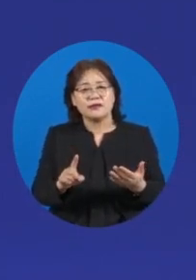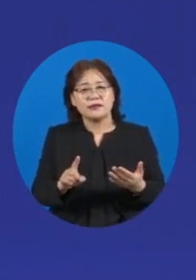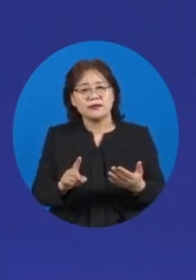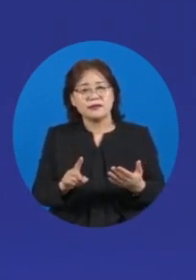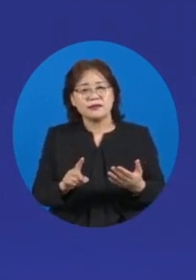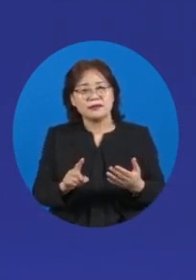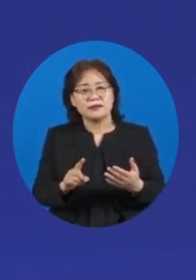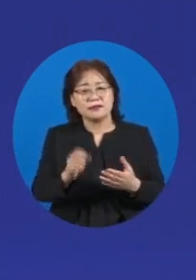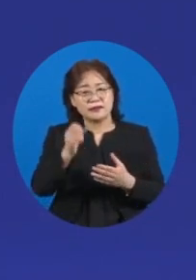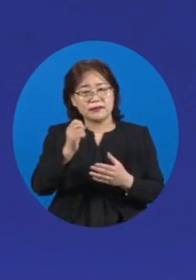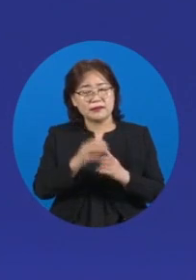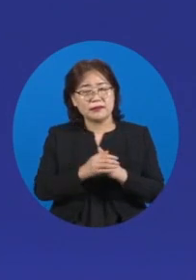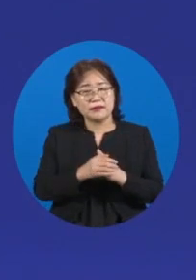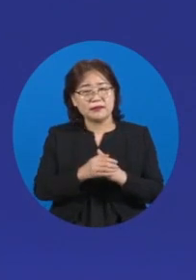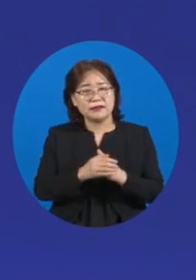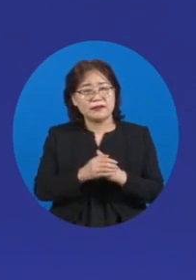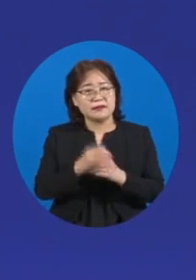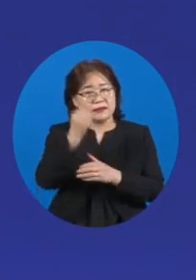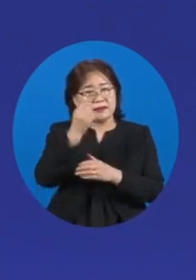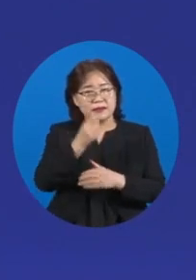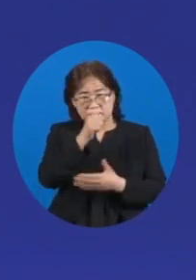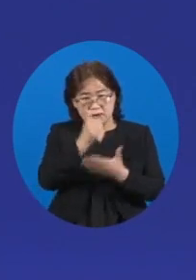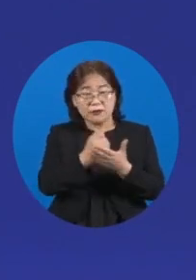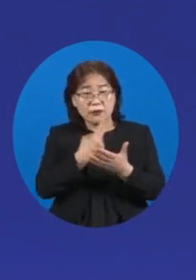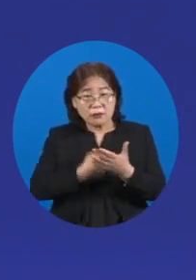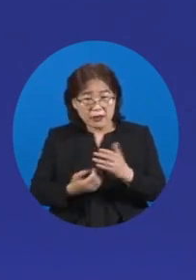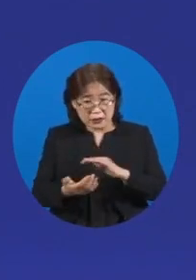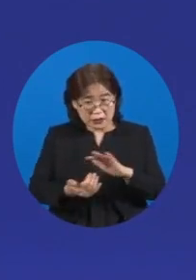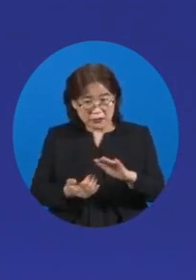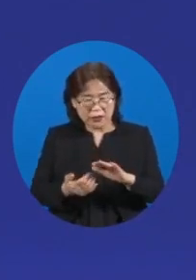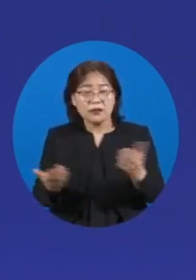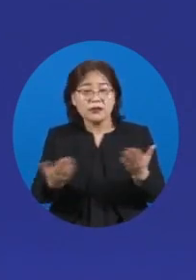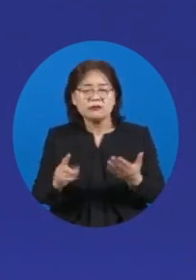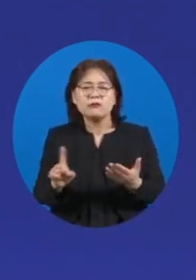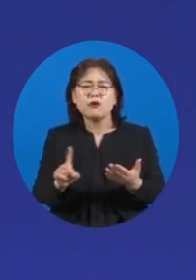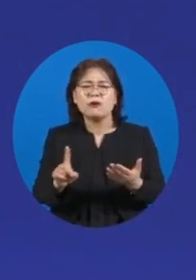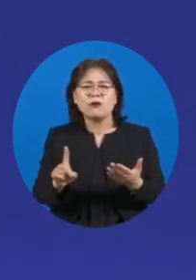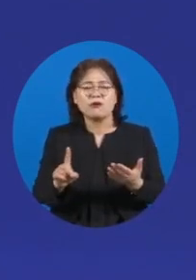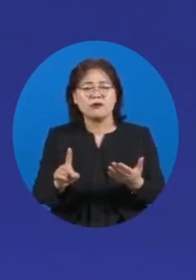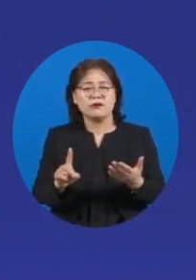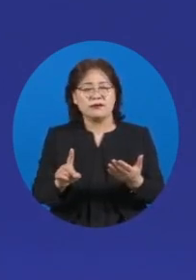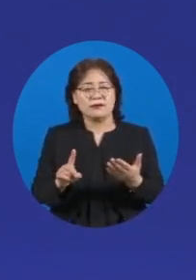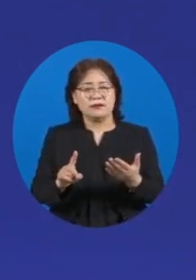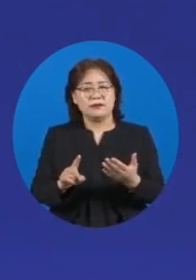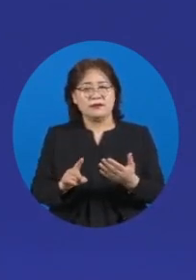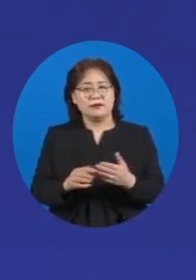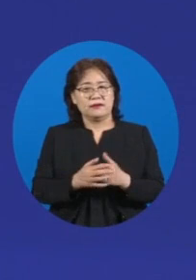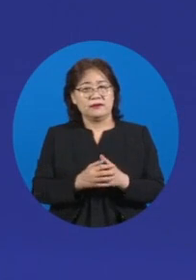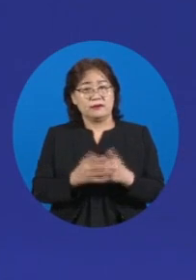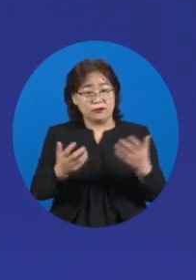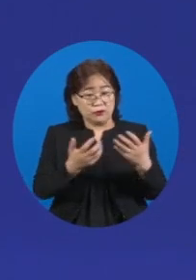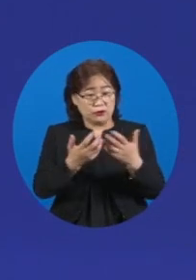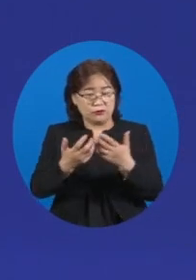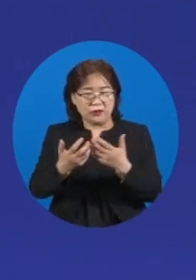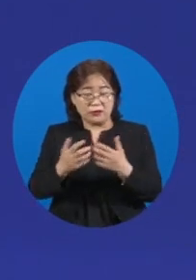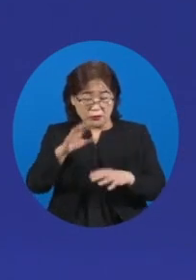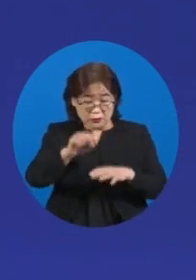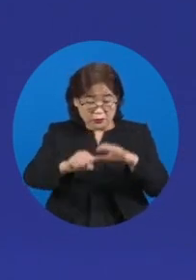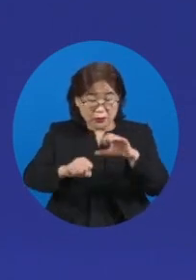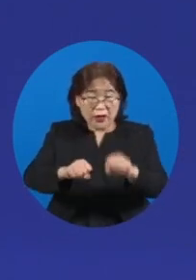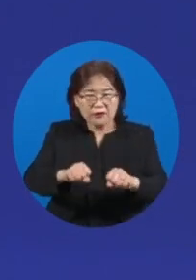타락하게 이전에 우리 인간의 노동은 어떤 것이었을까요 자 충만하고 정복하고